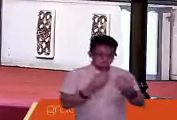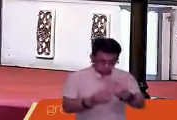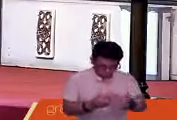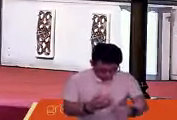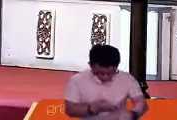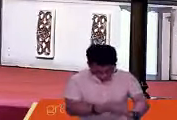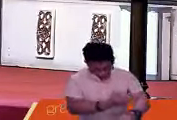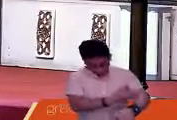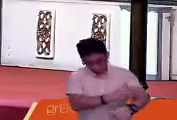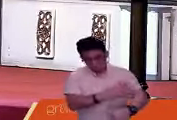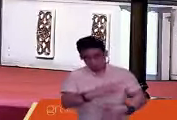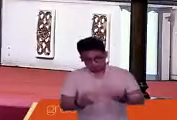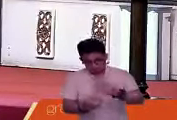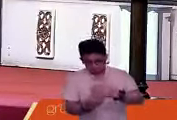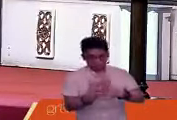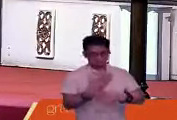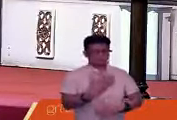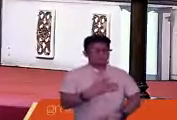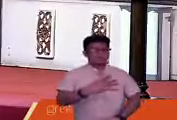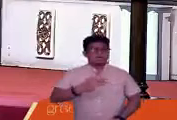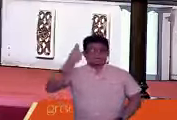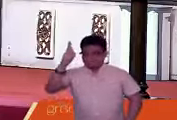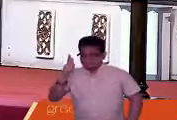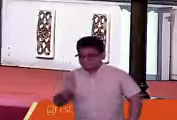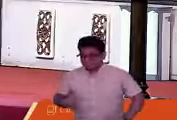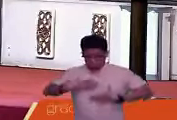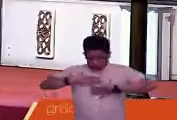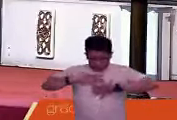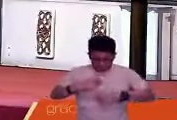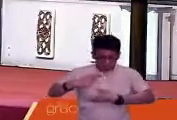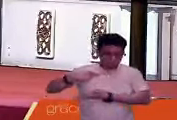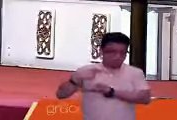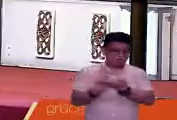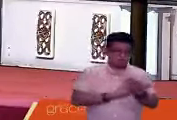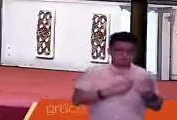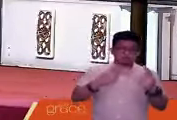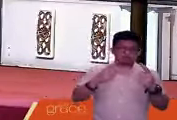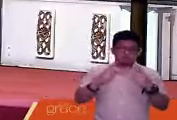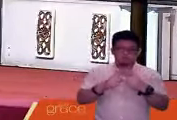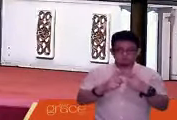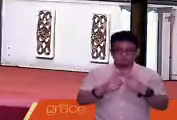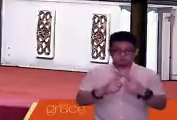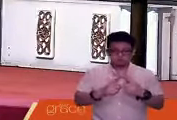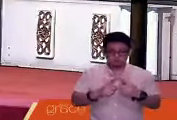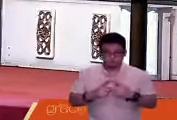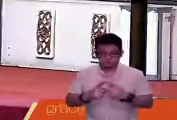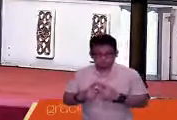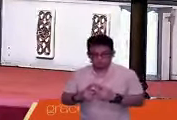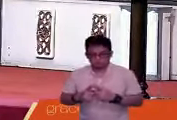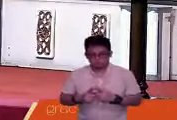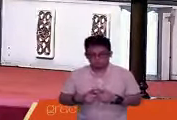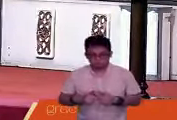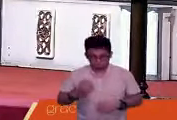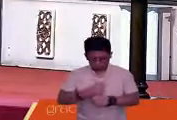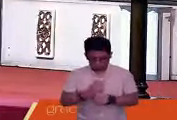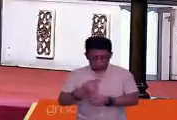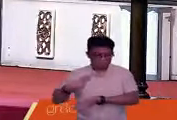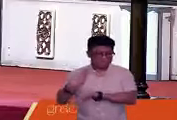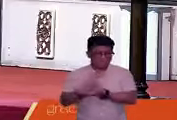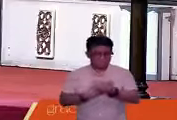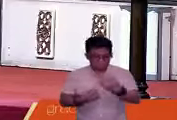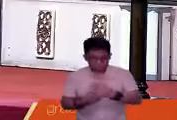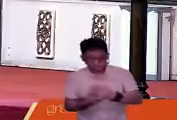nato, unya, ang objective yun sa Ginoo, nga nung giluwas ka o giluwas ko, tungod kay ganahan ang Ginoo nga